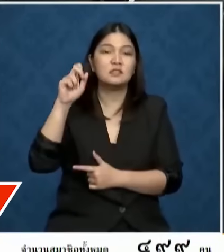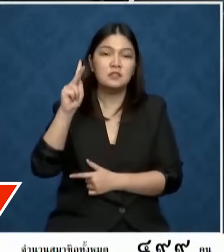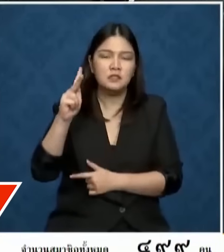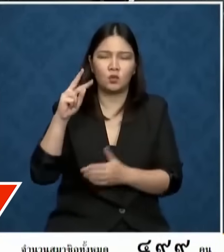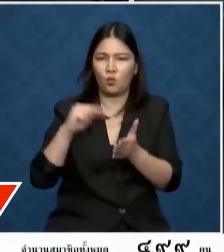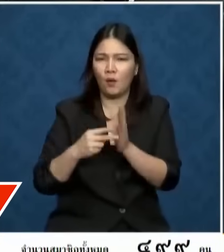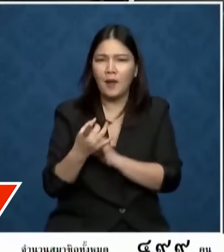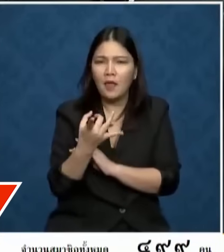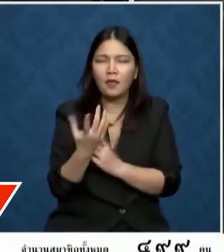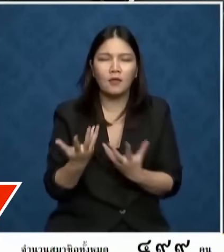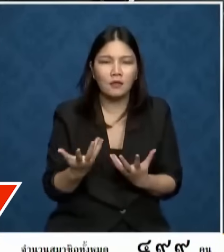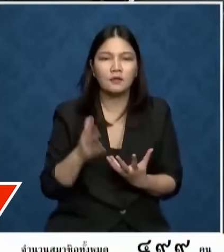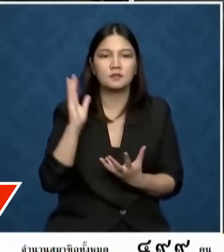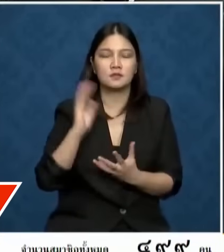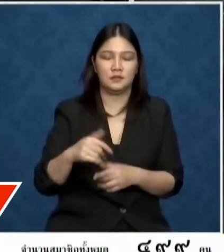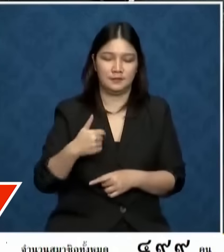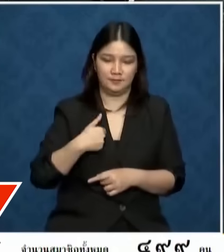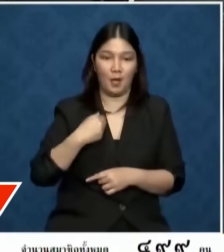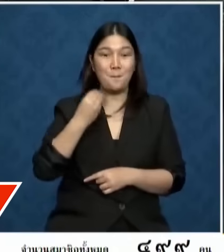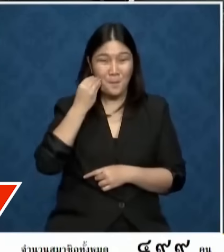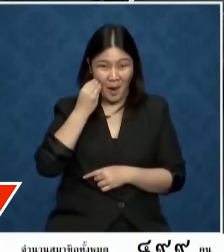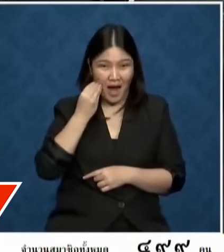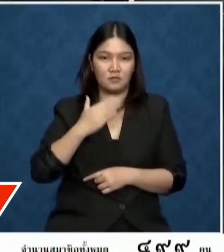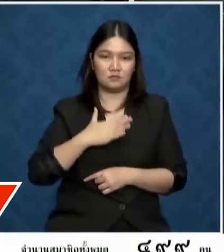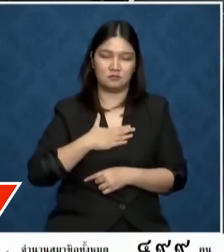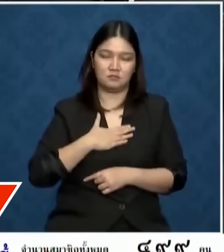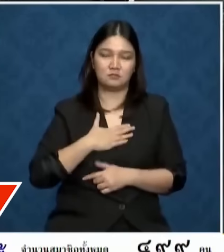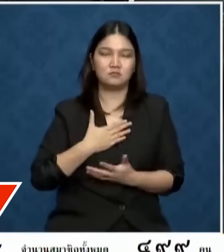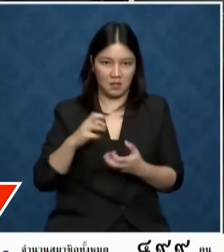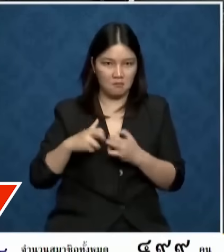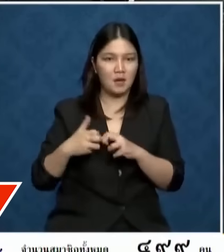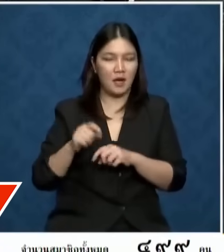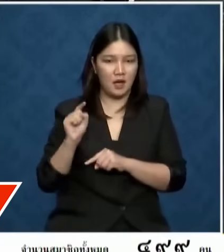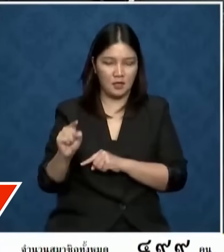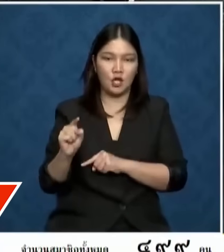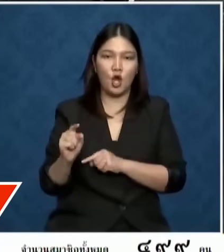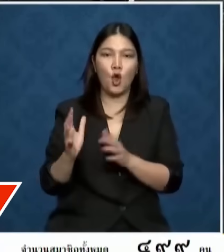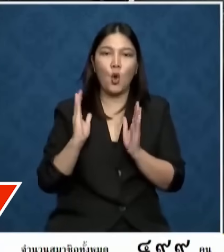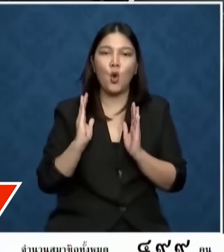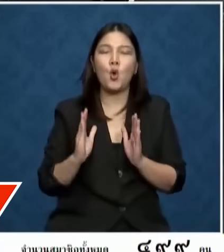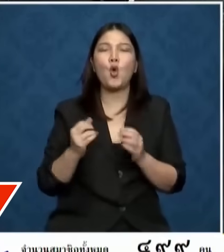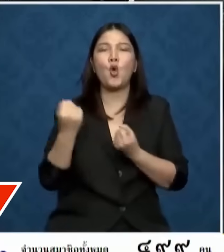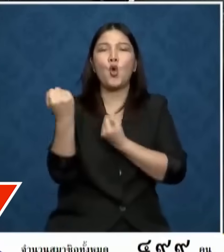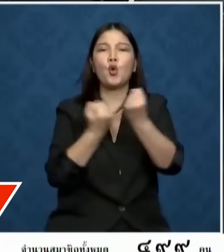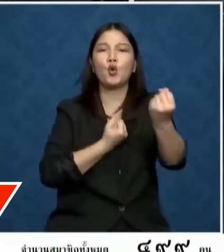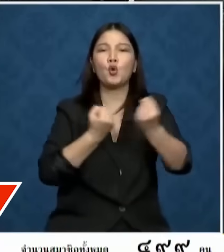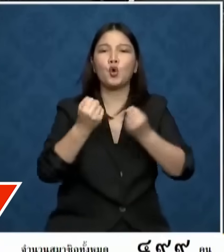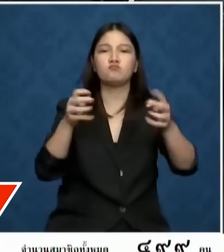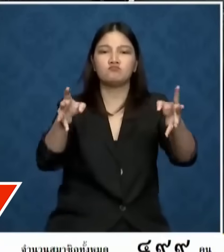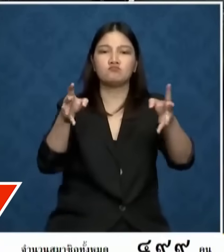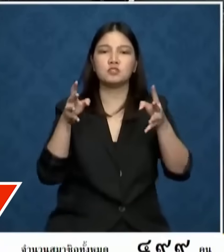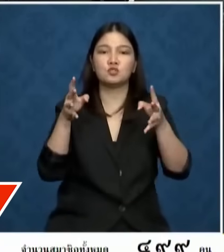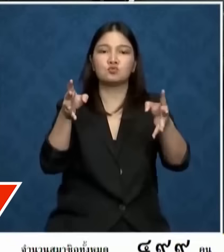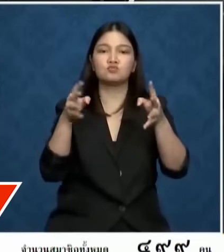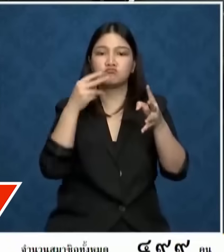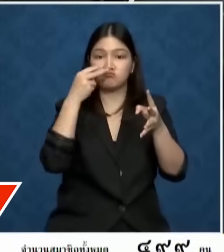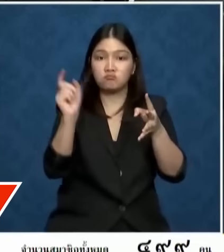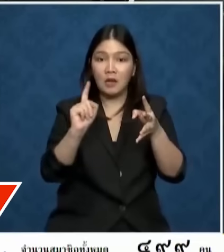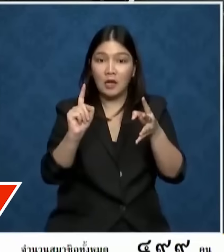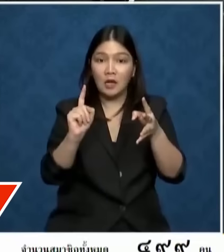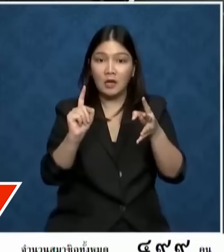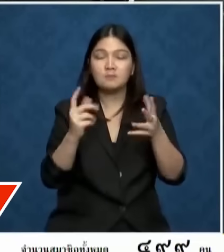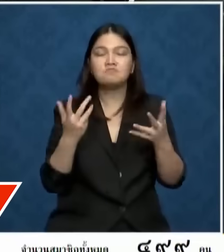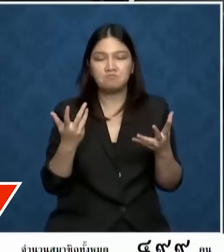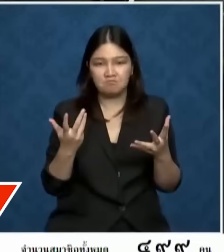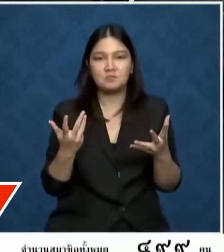เกิดเหตุการณ์ที่เขตพระโขนงผมนั้นกรณีรถบรรทุกท่านจะเห็นว่าทางคณะกรรมการ